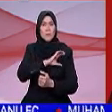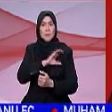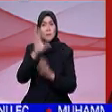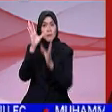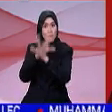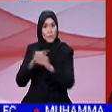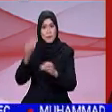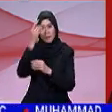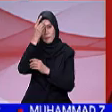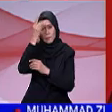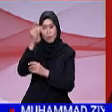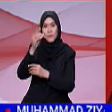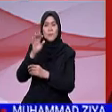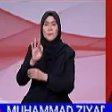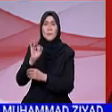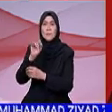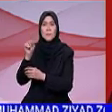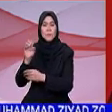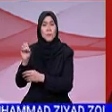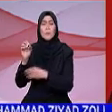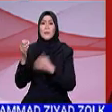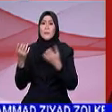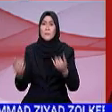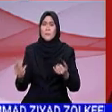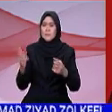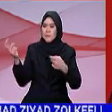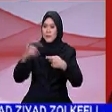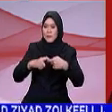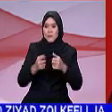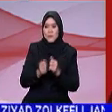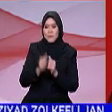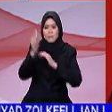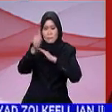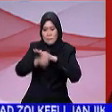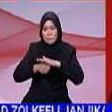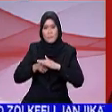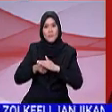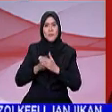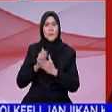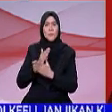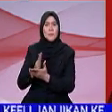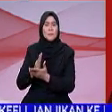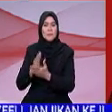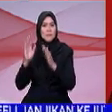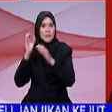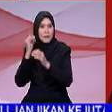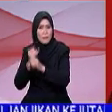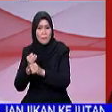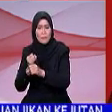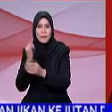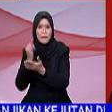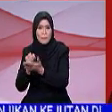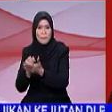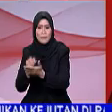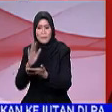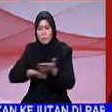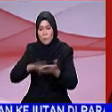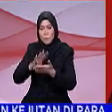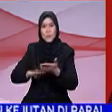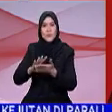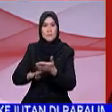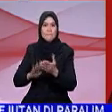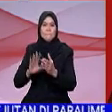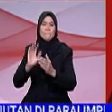Sarawak, Datuk Fisol Saleh, yang mengaitkan beliau dengan penyeludupan dan kongsi gelap serta jadi pelindung sindiket perjudian di